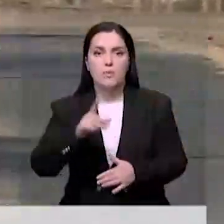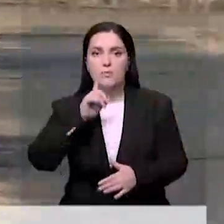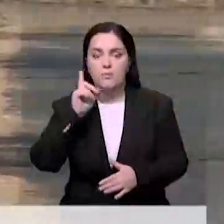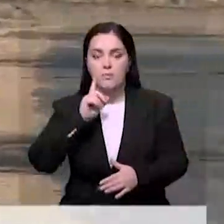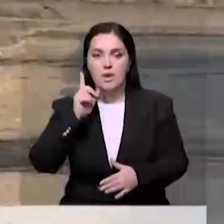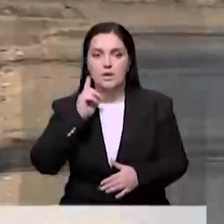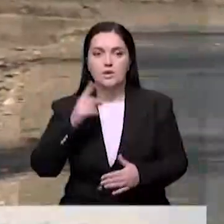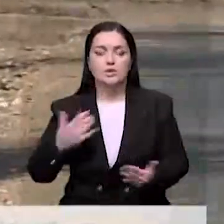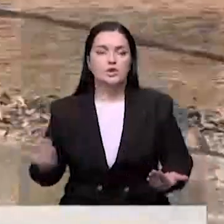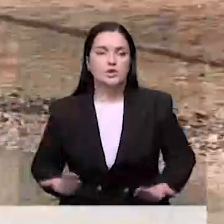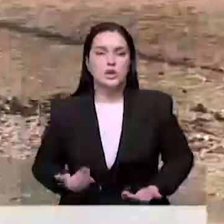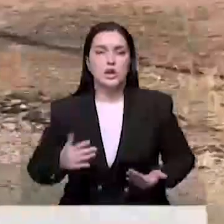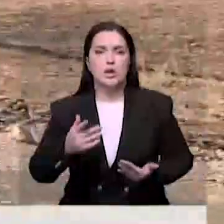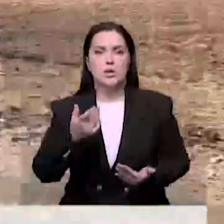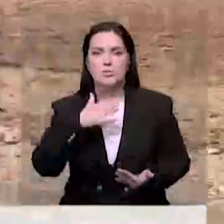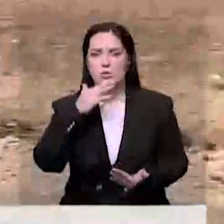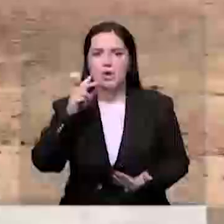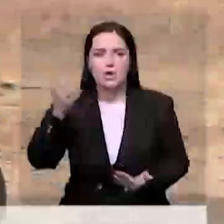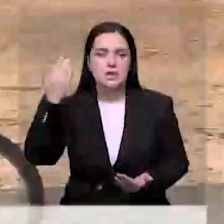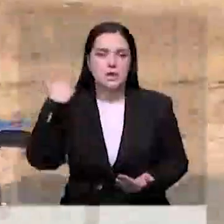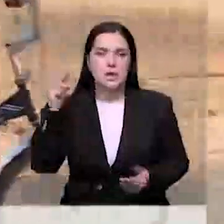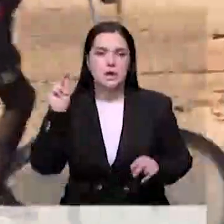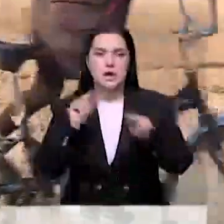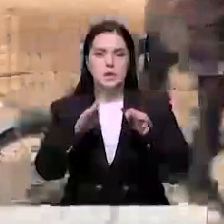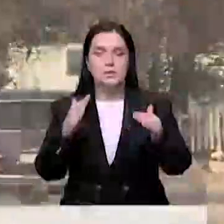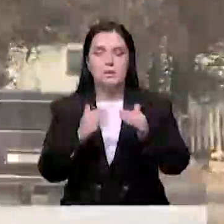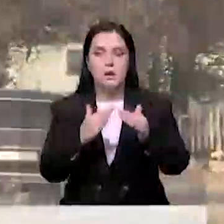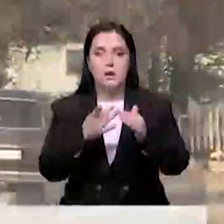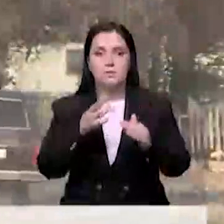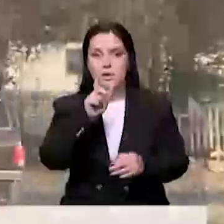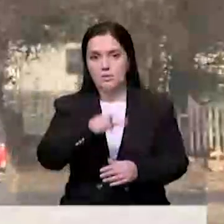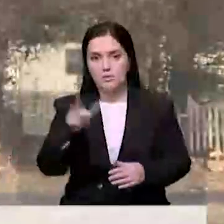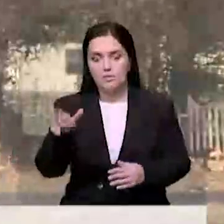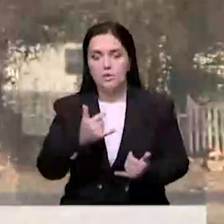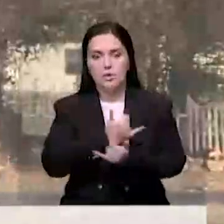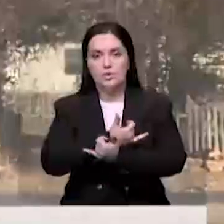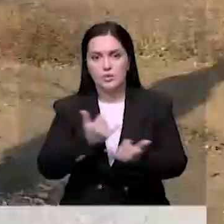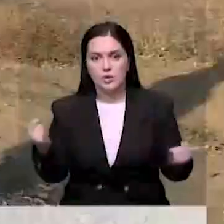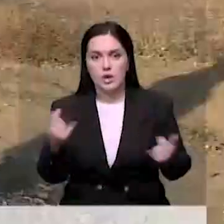обустроиться в селе. Много лет назад он выкупил дома для молодых людей, которые приехали работать в село.